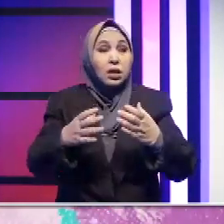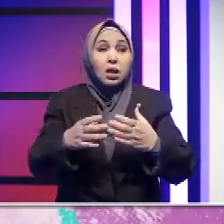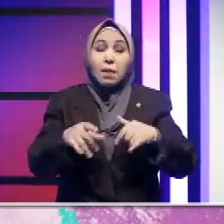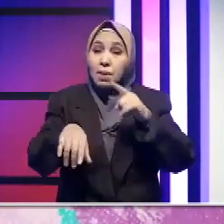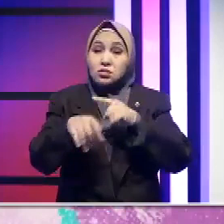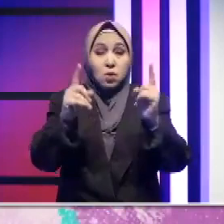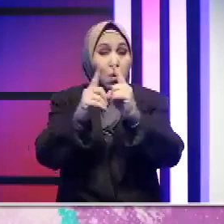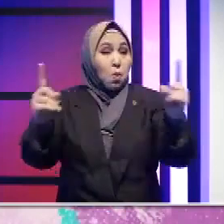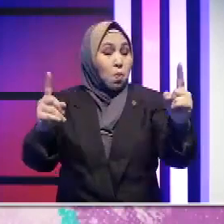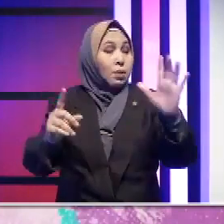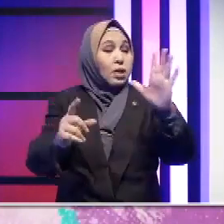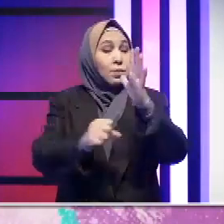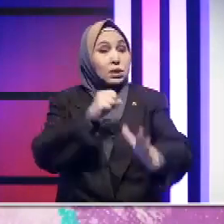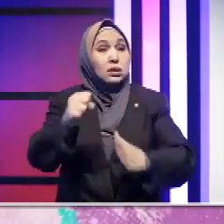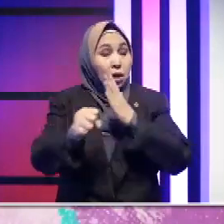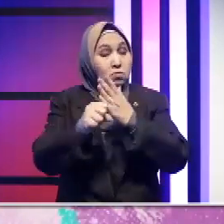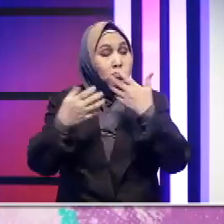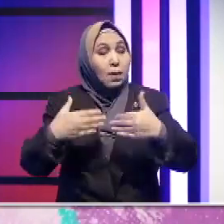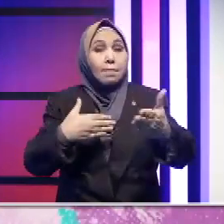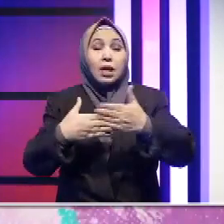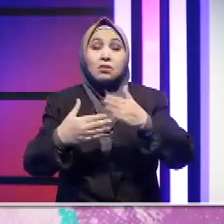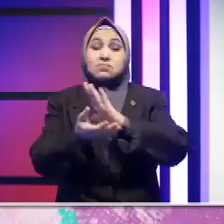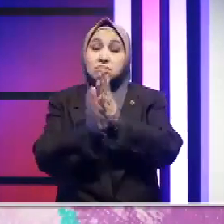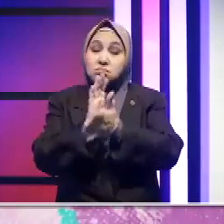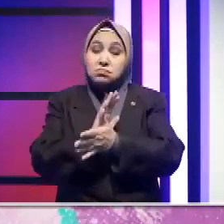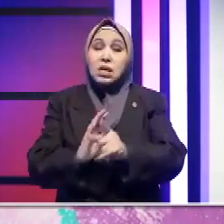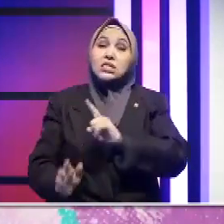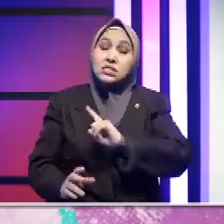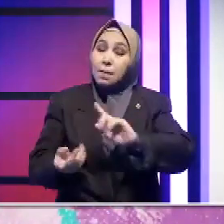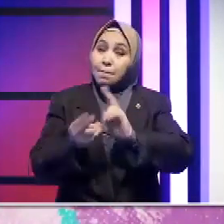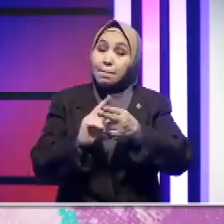waktu lima tahun sudah kembali ke agama Fitrah inside the